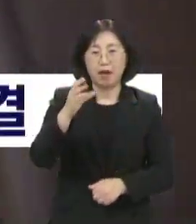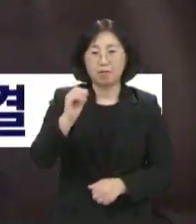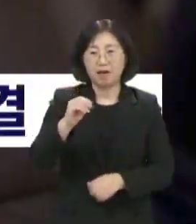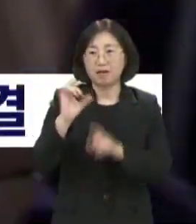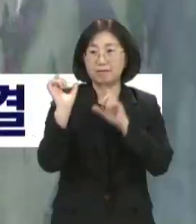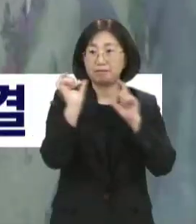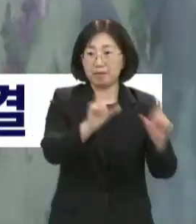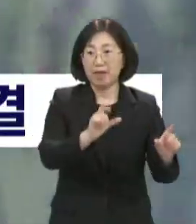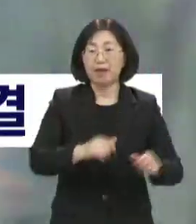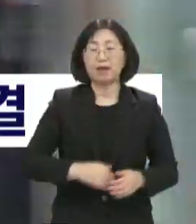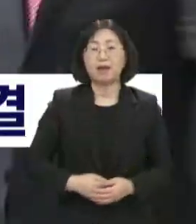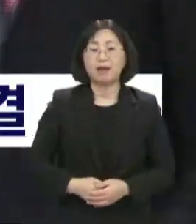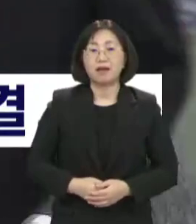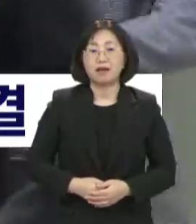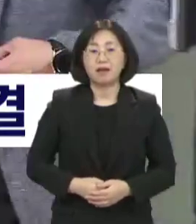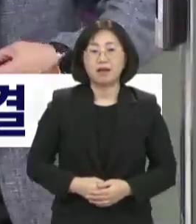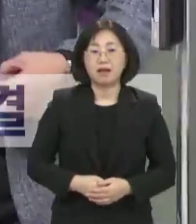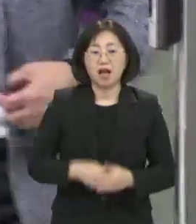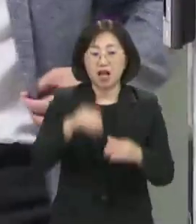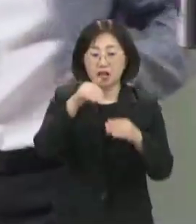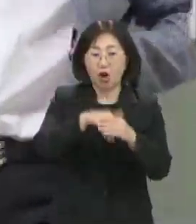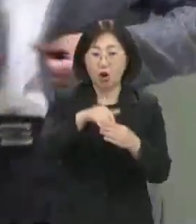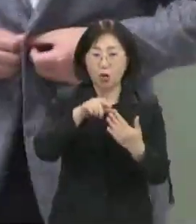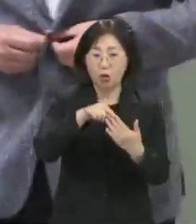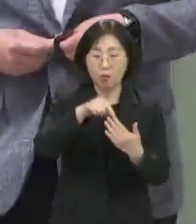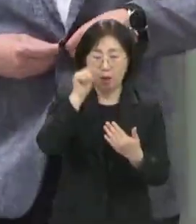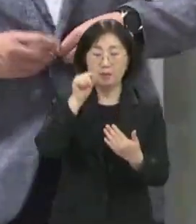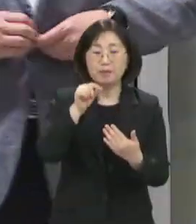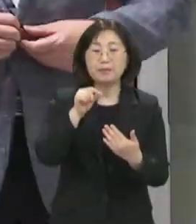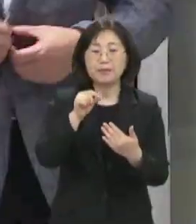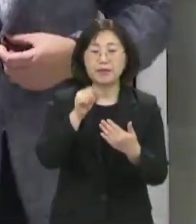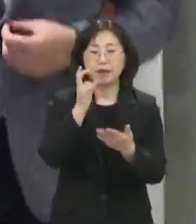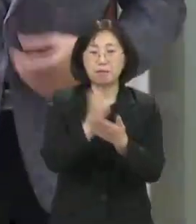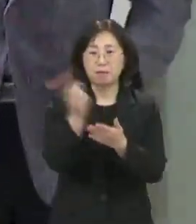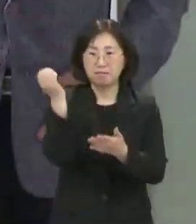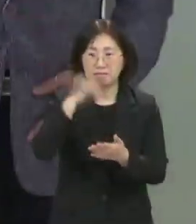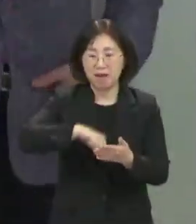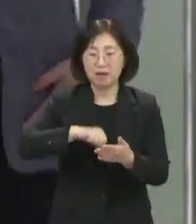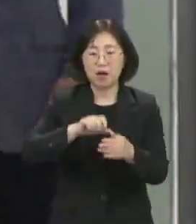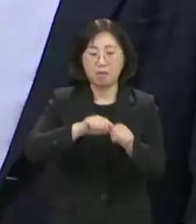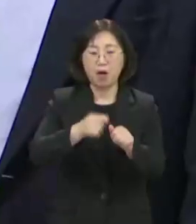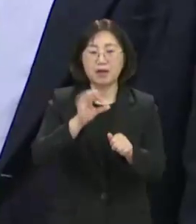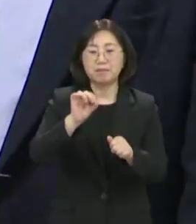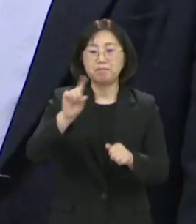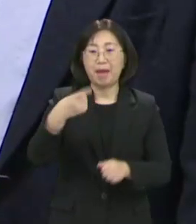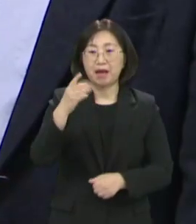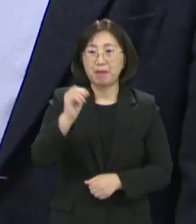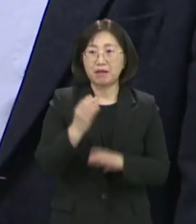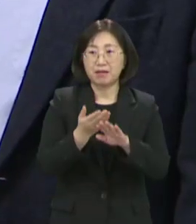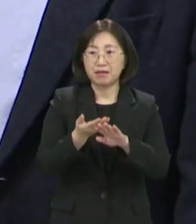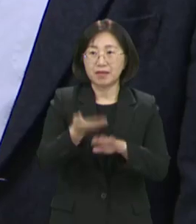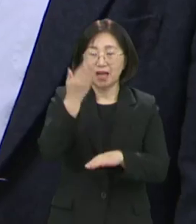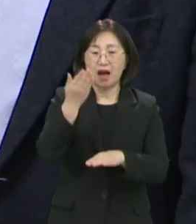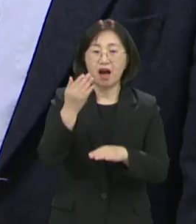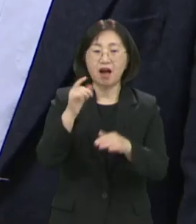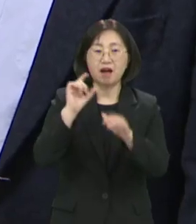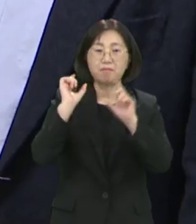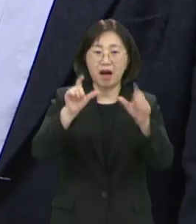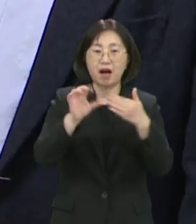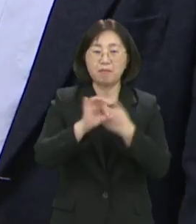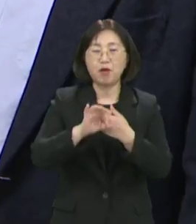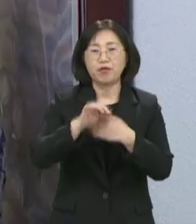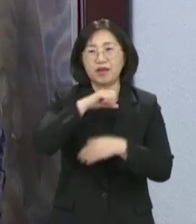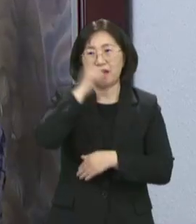확정됐습니다. 선출직 공무원이 공직선거법 위반으로 벌금 100만 원 이상을 선고받으면 당선이 무효로 처리되는